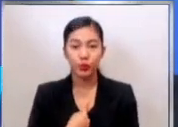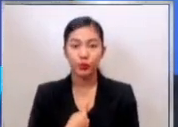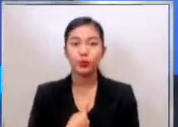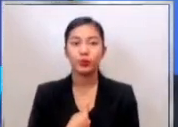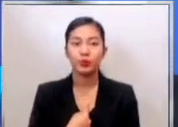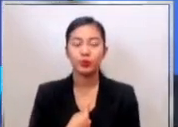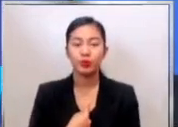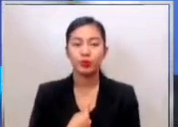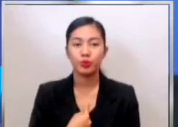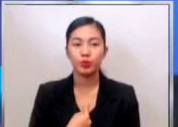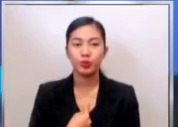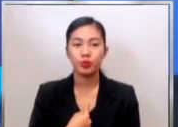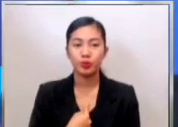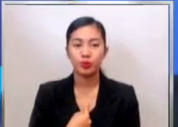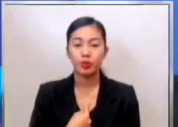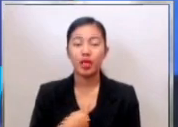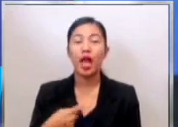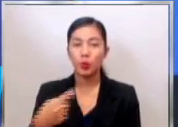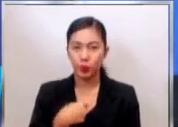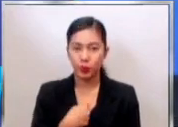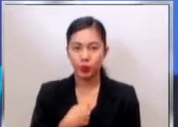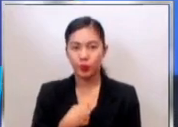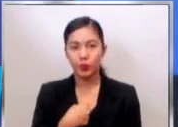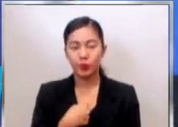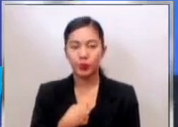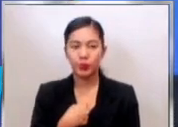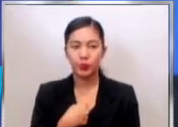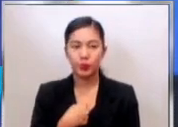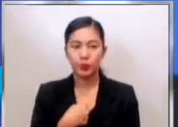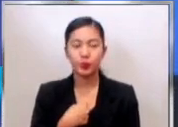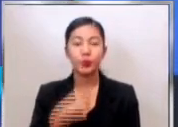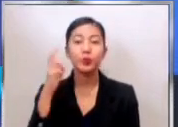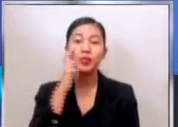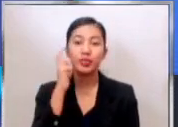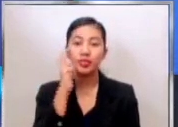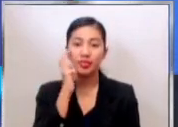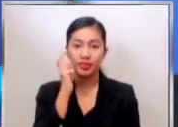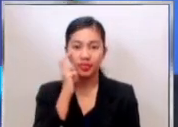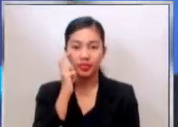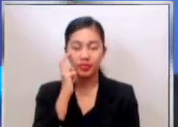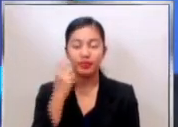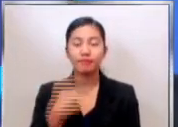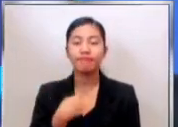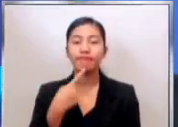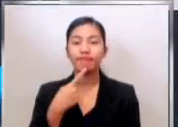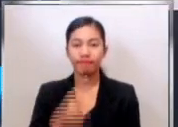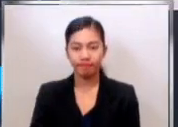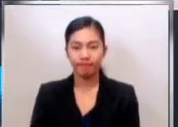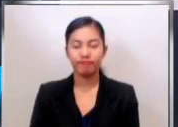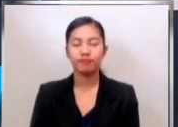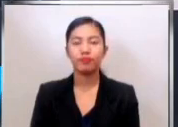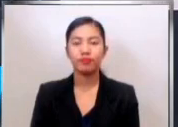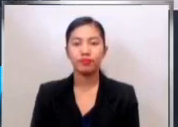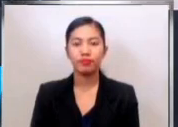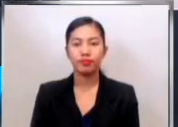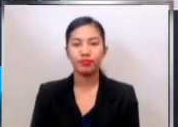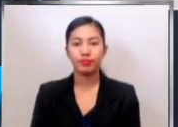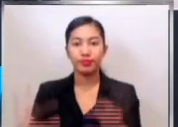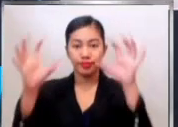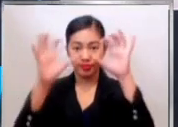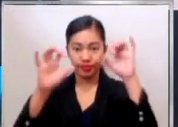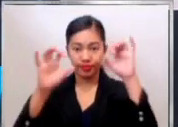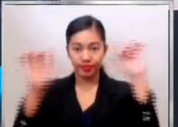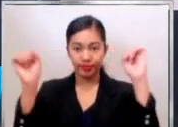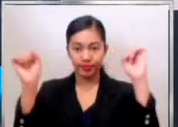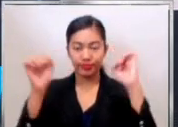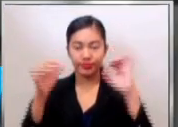turo mo ako, si Duterte ang nag-utos. Sabi ng Pangulo, ang binibilang lang ng